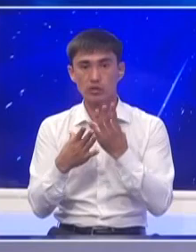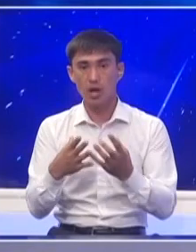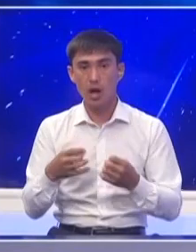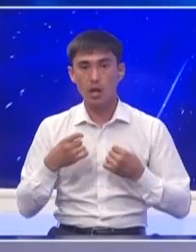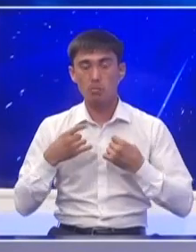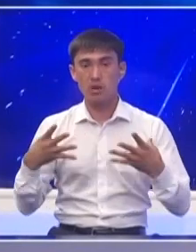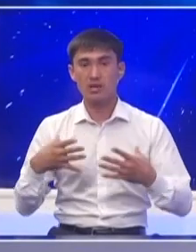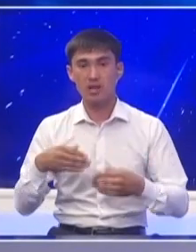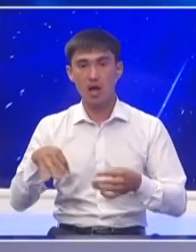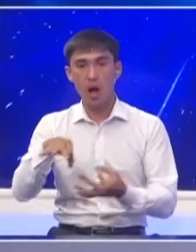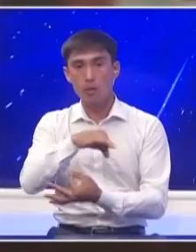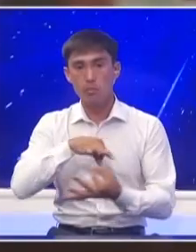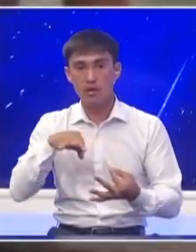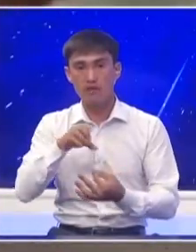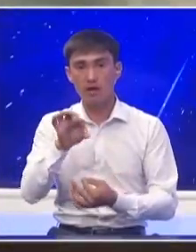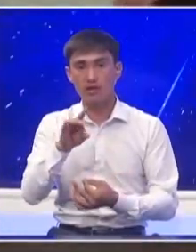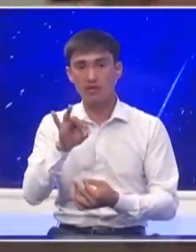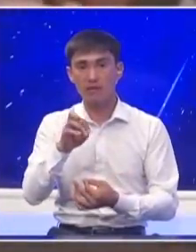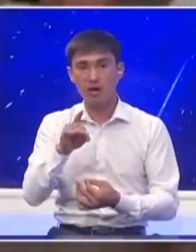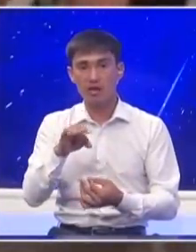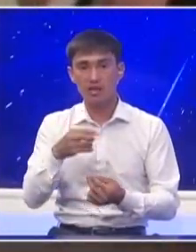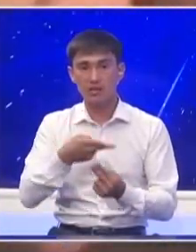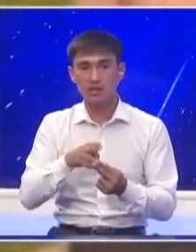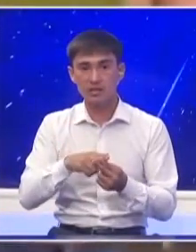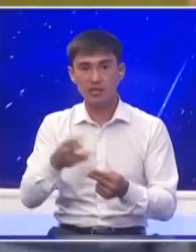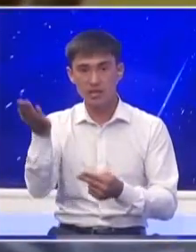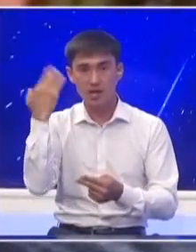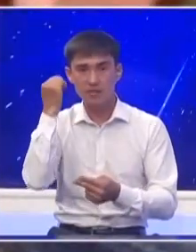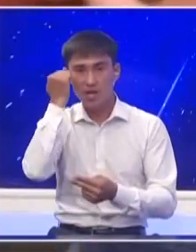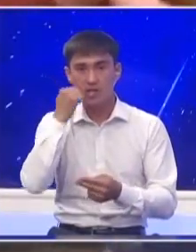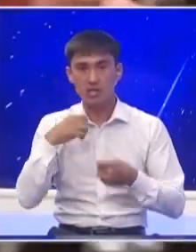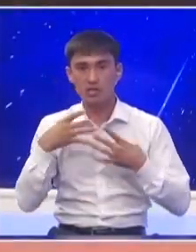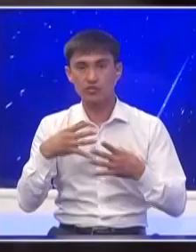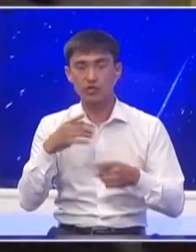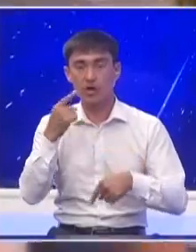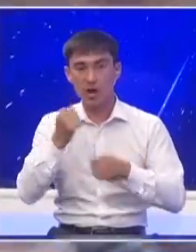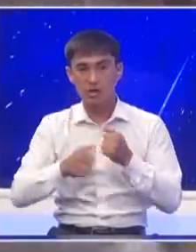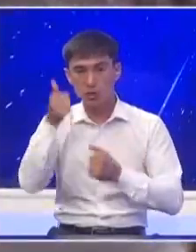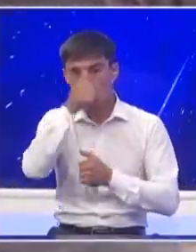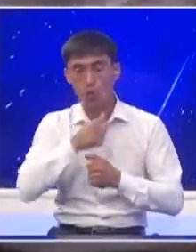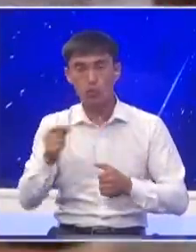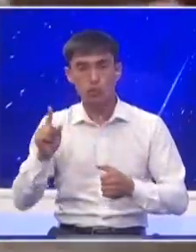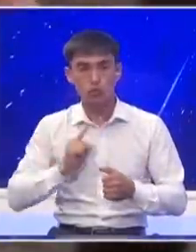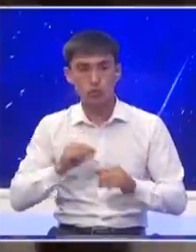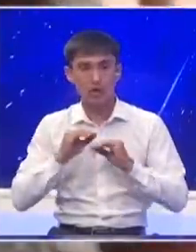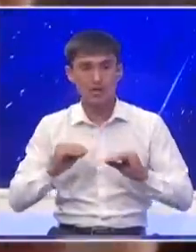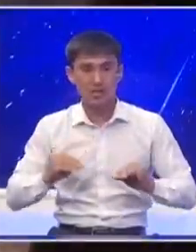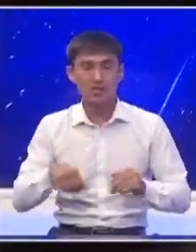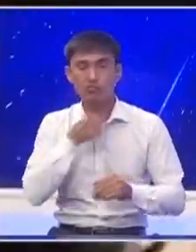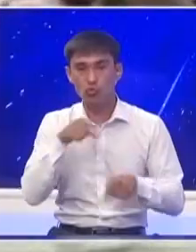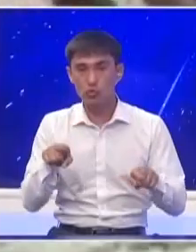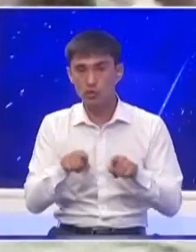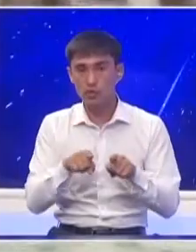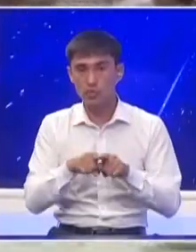Армении. Вардавар – это древнее торжество, уходящее корнями в языческие времена. Каждый год его с нетерпением ждут как дети, так и